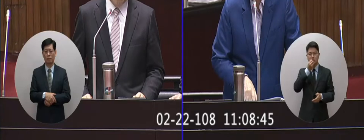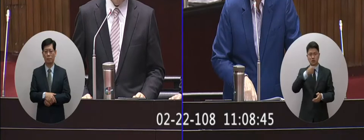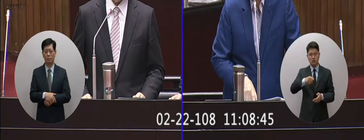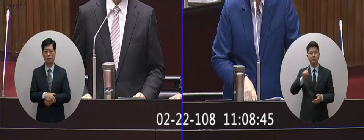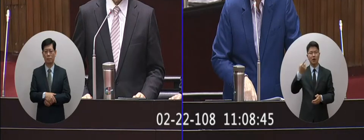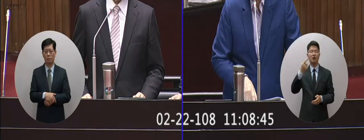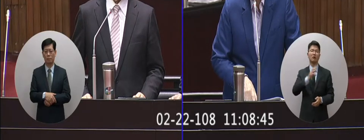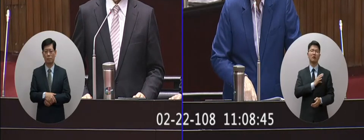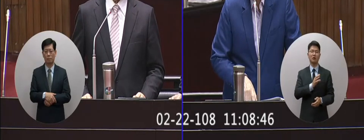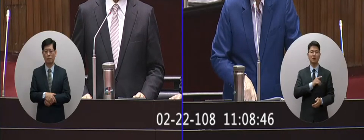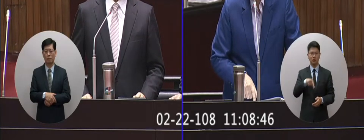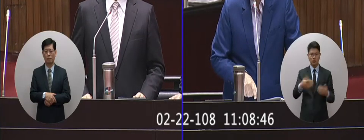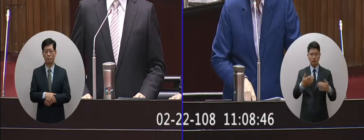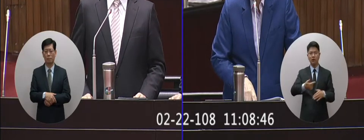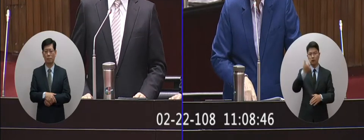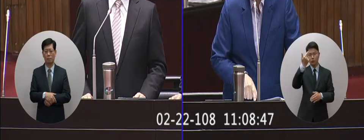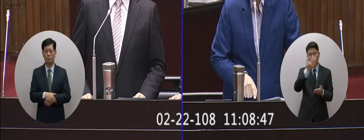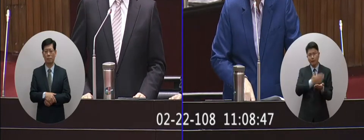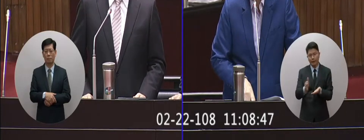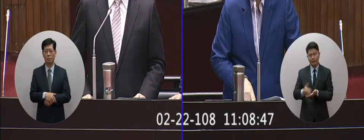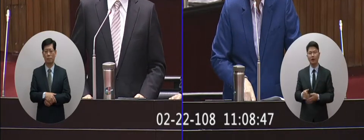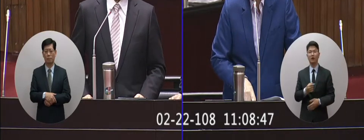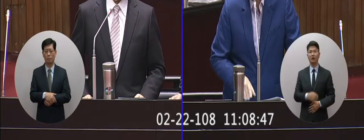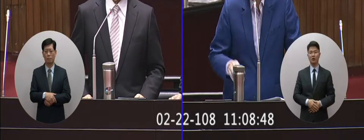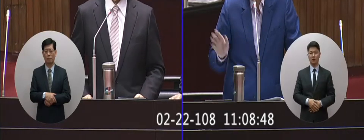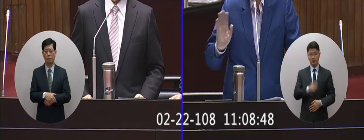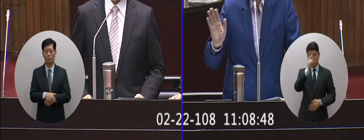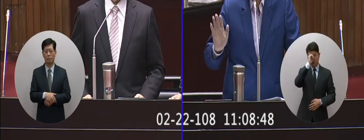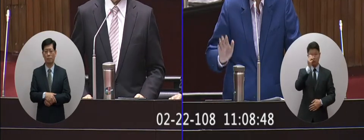决这个问题。我希望3个月